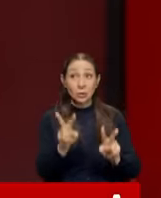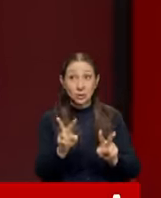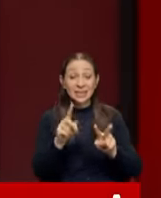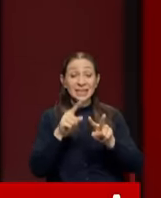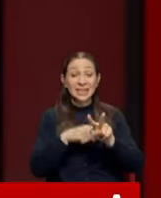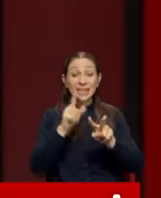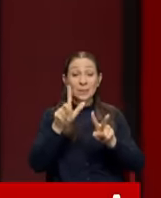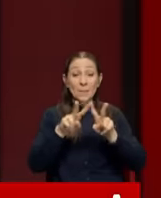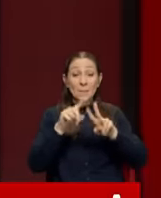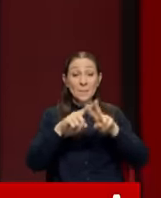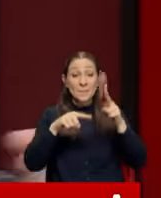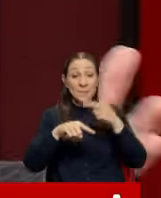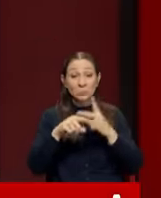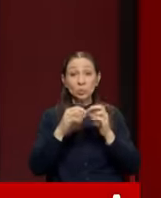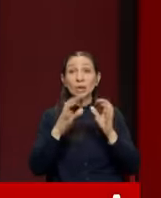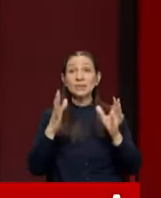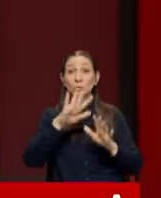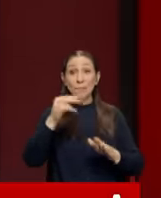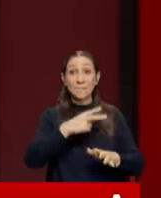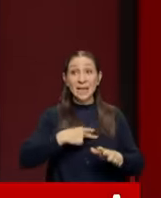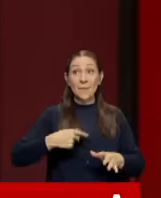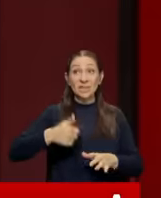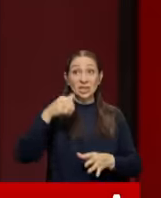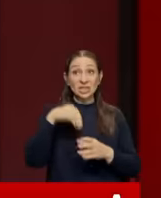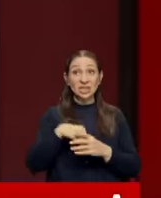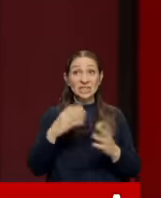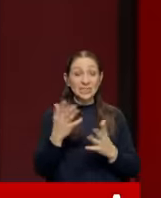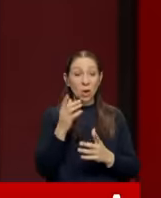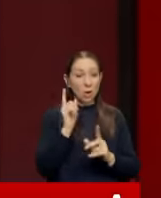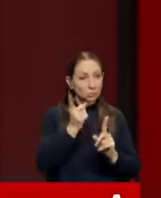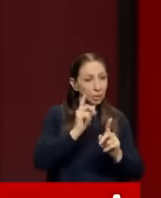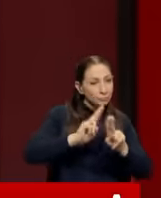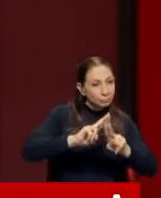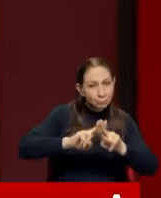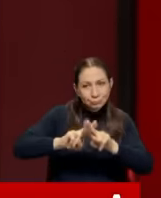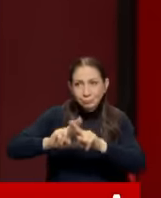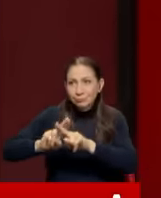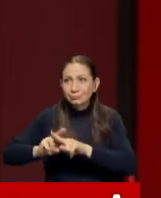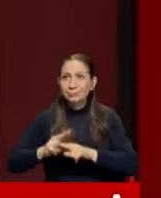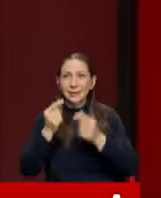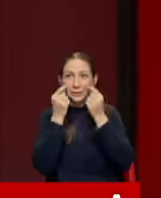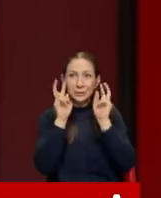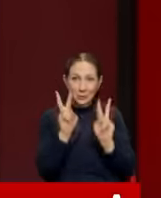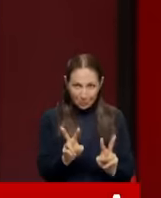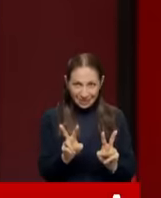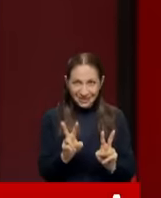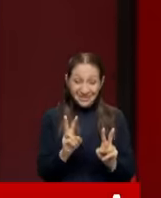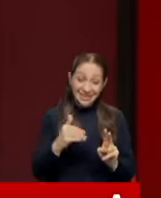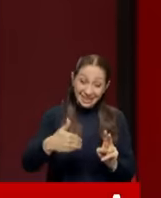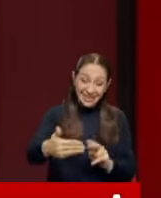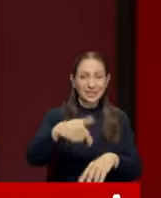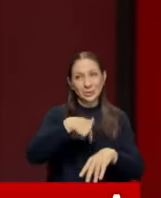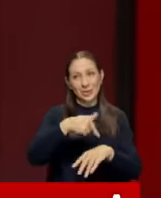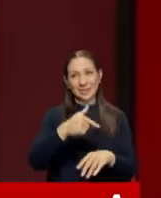Yılmaz büyükşen'in de Bütün belediye başkanları içinde nasıl hocalık yaptığına e tanıklık edece ilerleyen